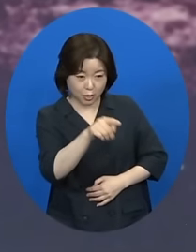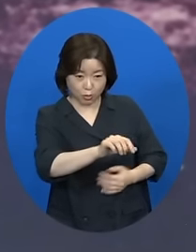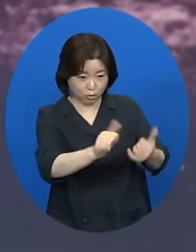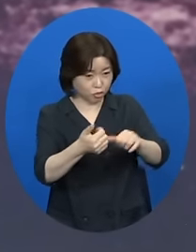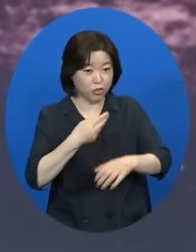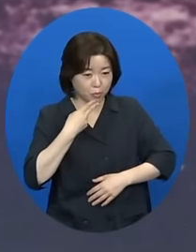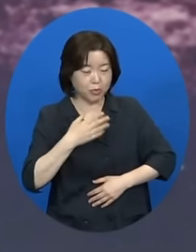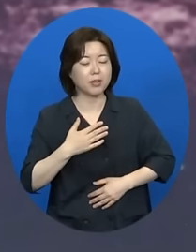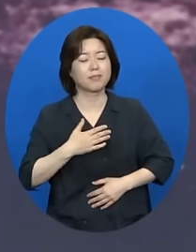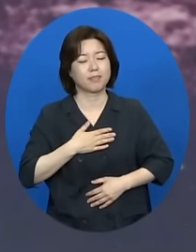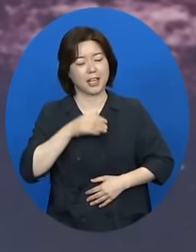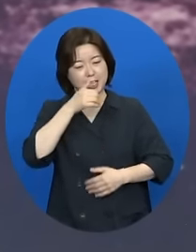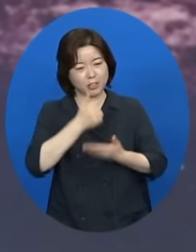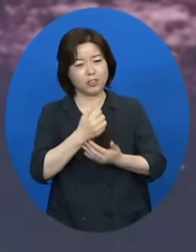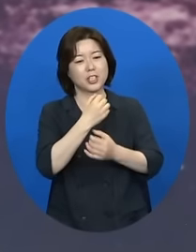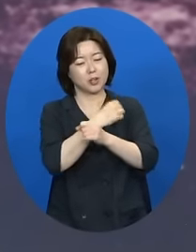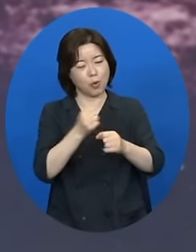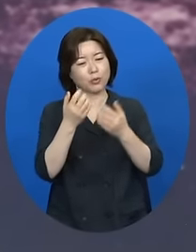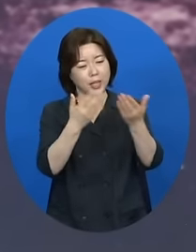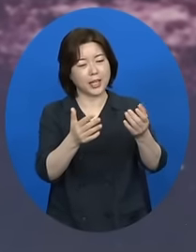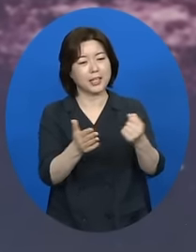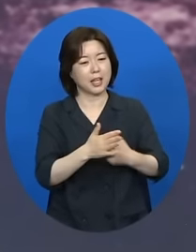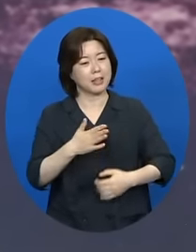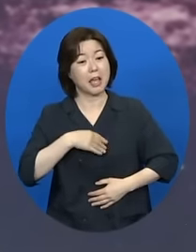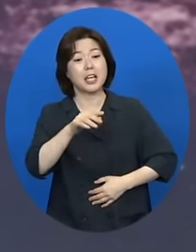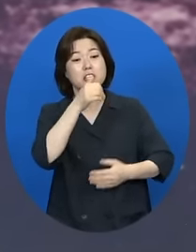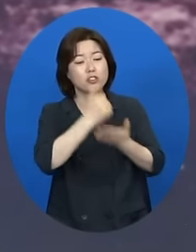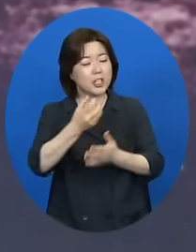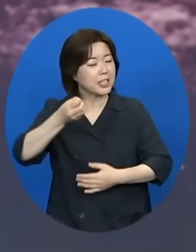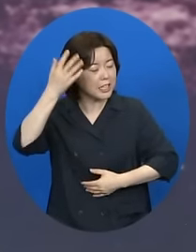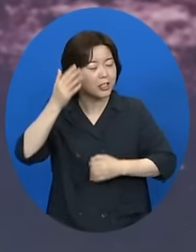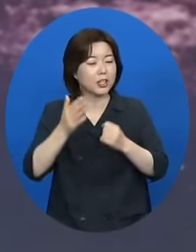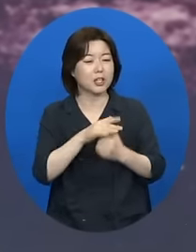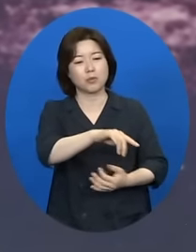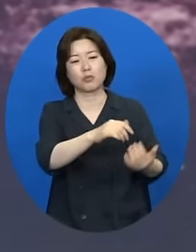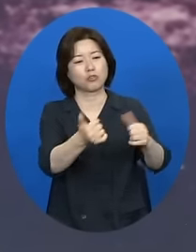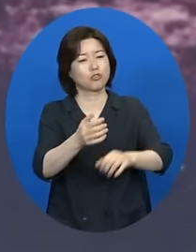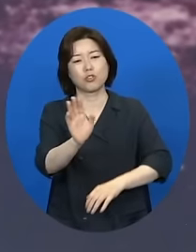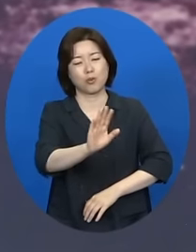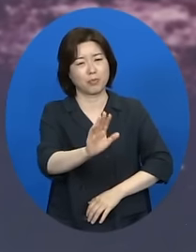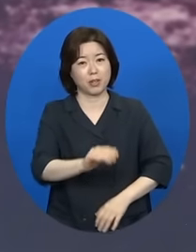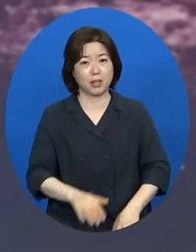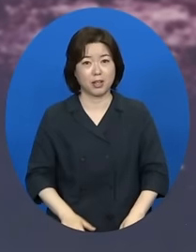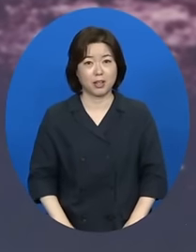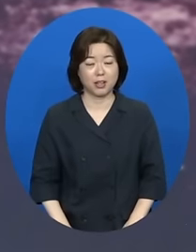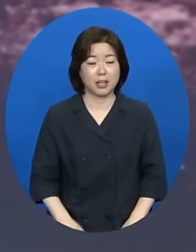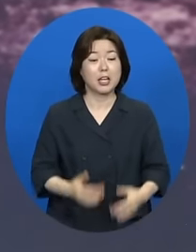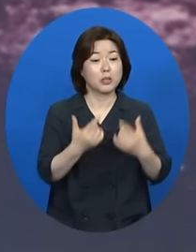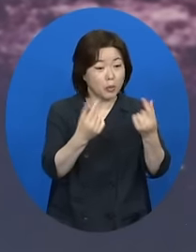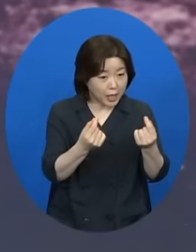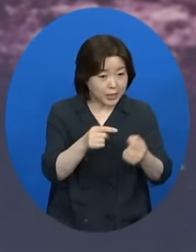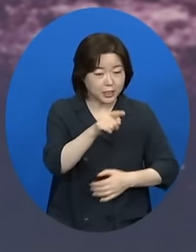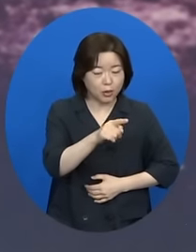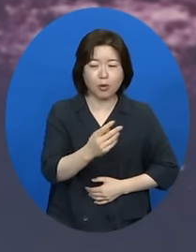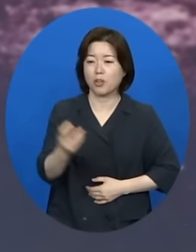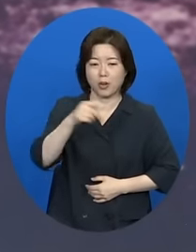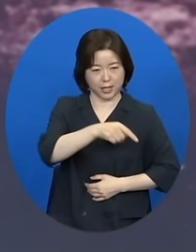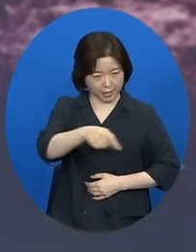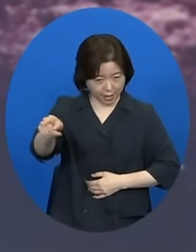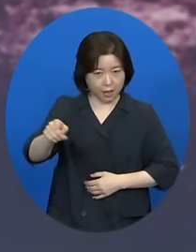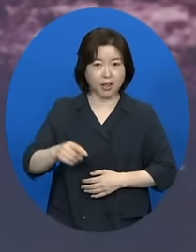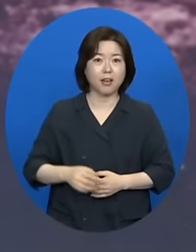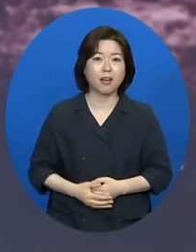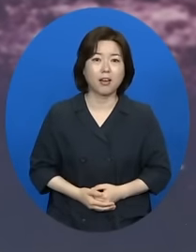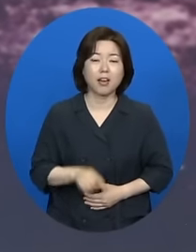내가 너의 죄를 용서하였기 때문에, 잊었기 때문에 그런 거야. 마찬가지로 너는 형에게 가라. 너의